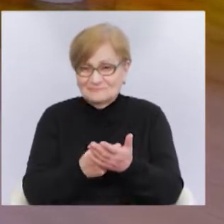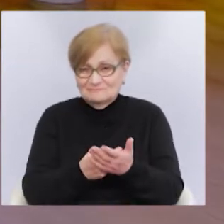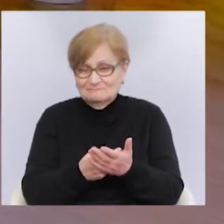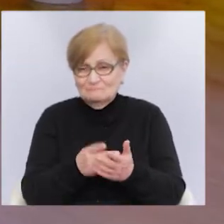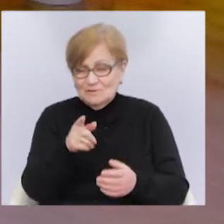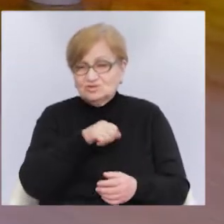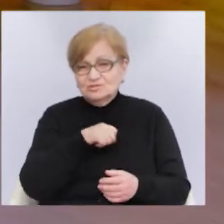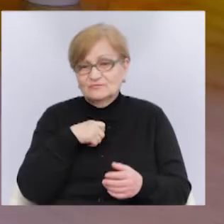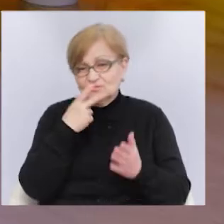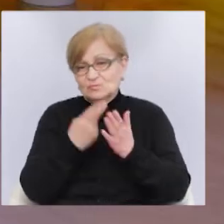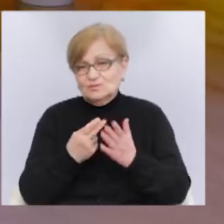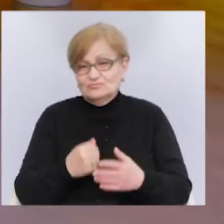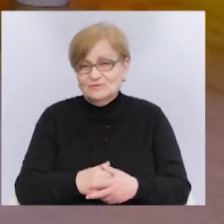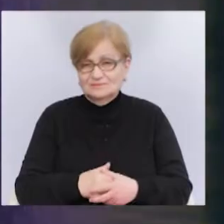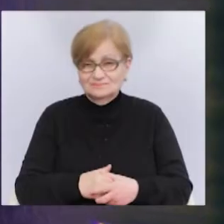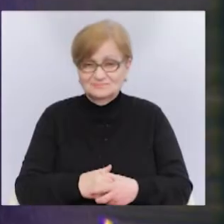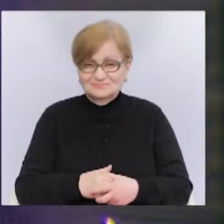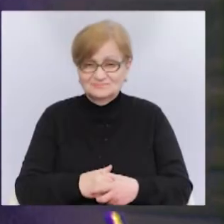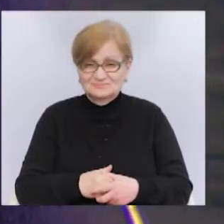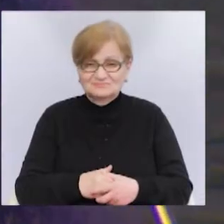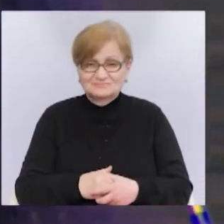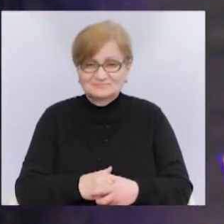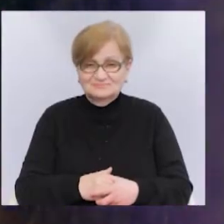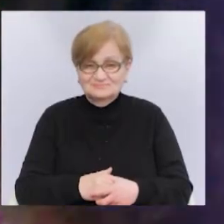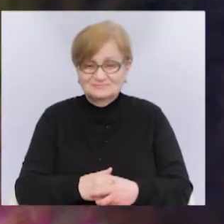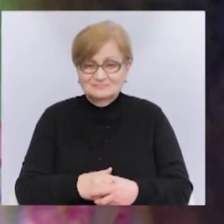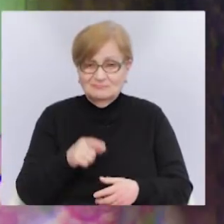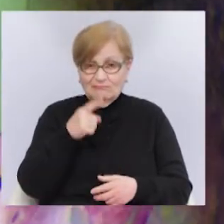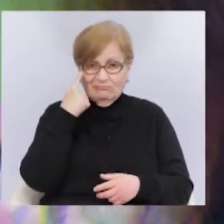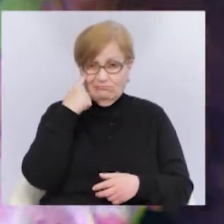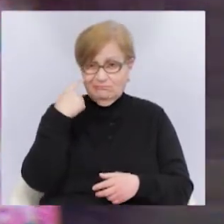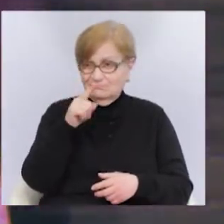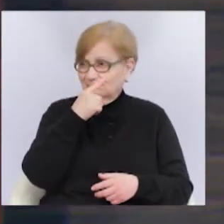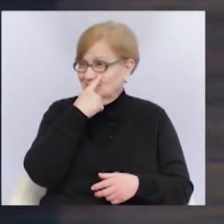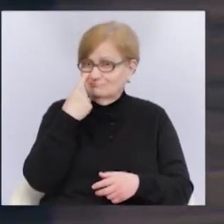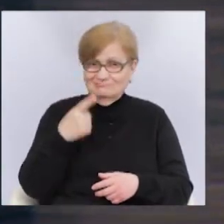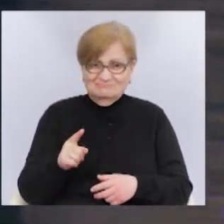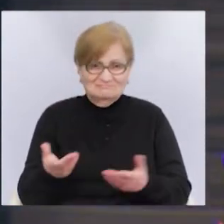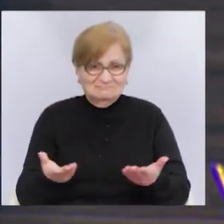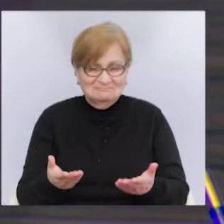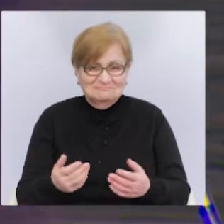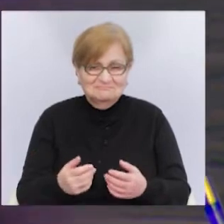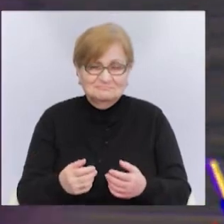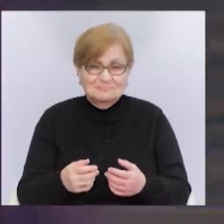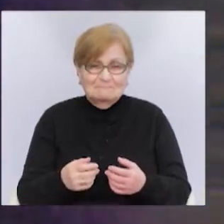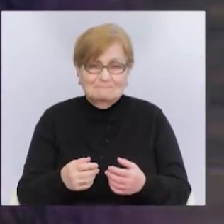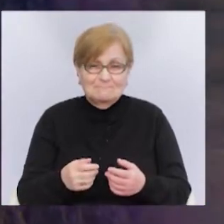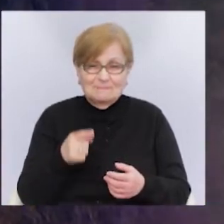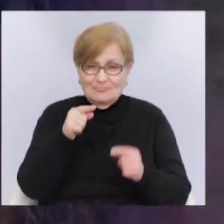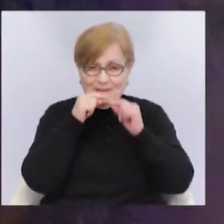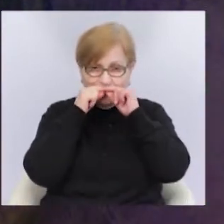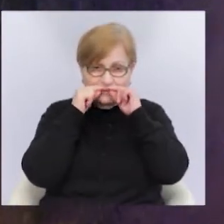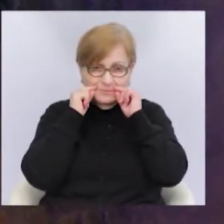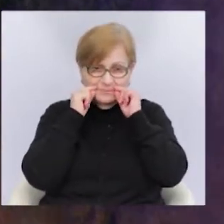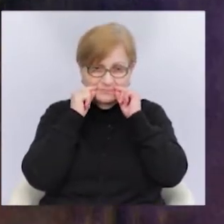მოდი ა ჩვენც ნაჩვენე. და შეიძლება და ცალცალი თვალი რო აქვს სხვა ფერის. ეს